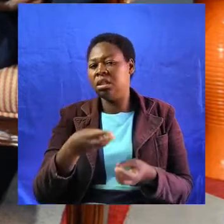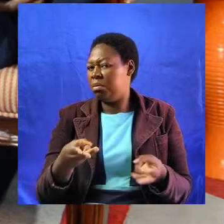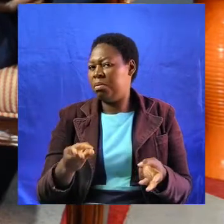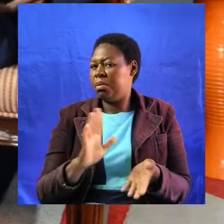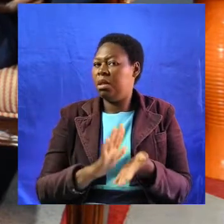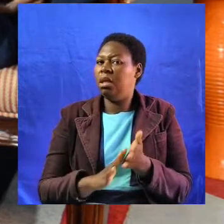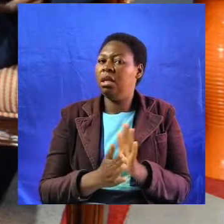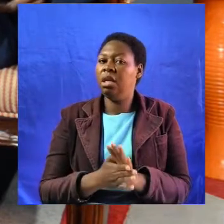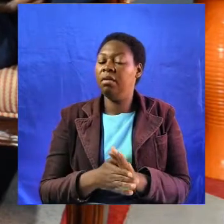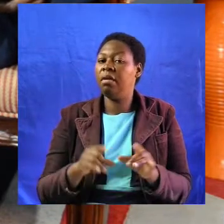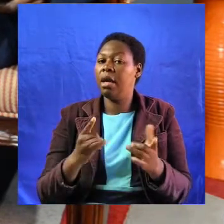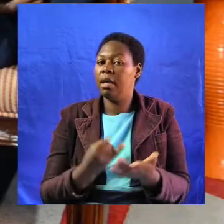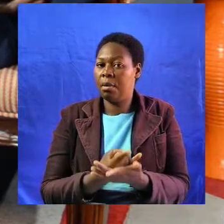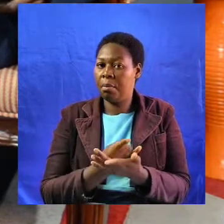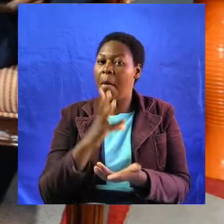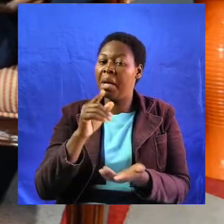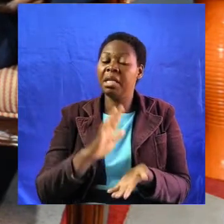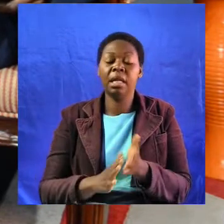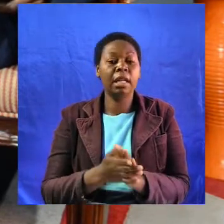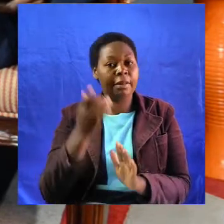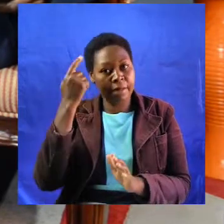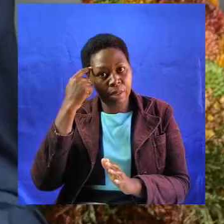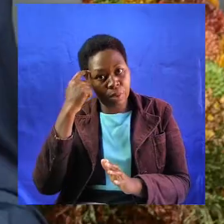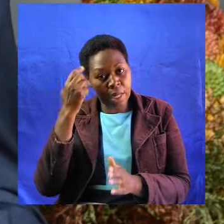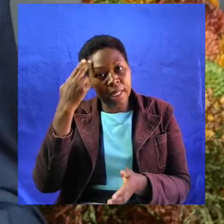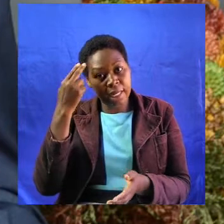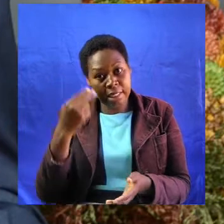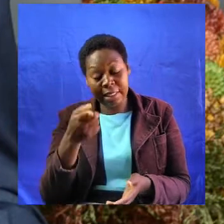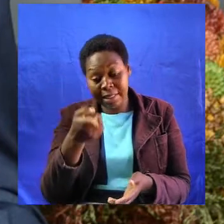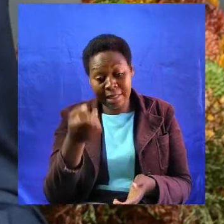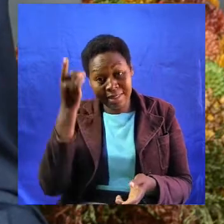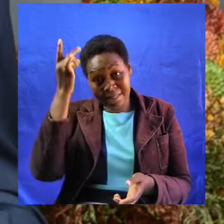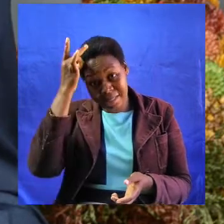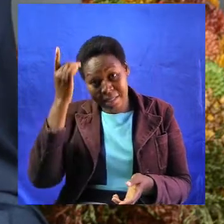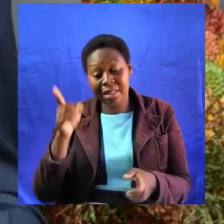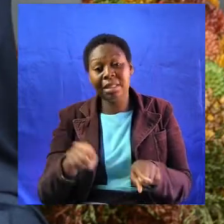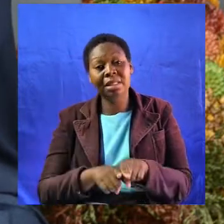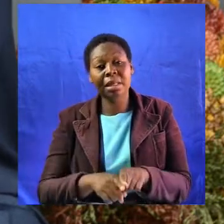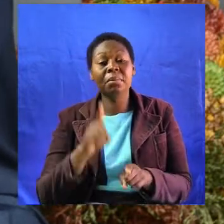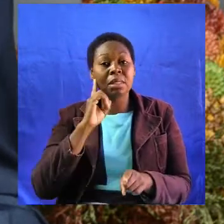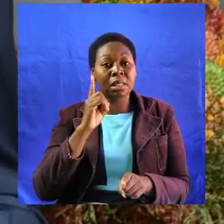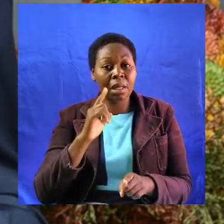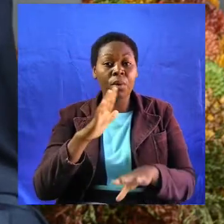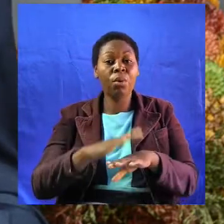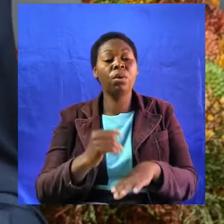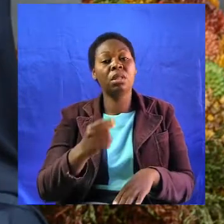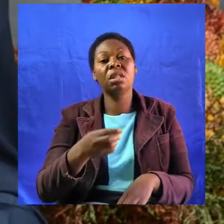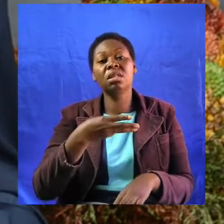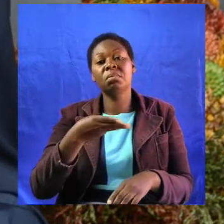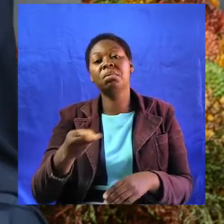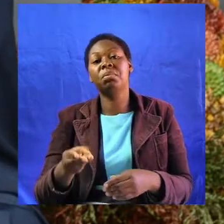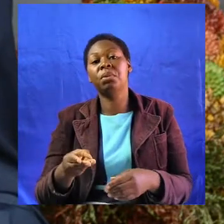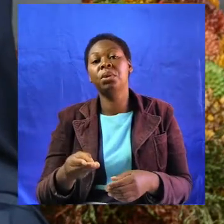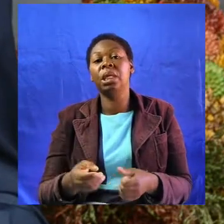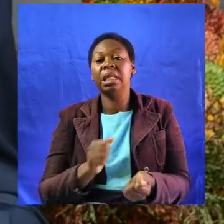Especially muBabylon. Akavadeedza taurai. Ndinoda kuti Bhaibheri rinogara richiisa pachena.